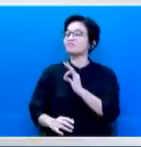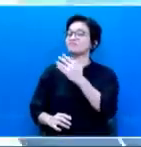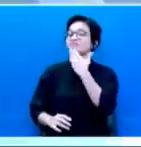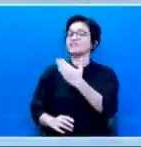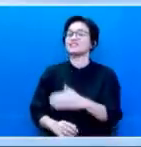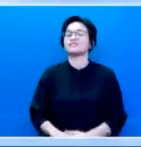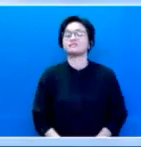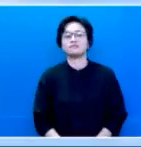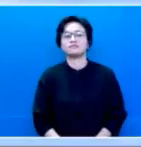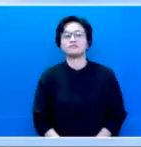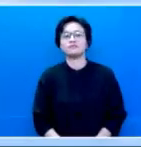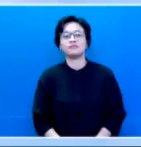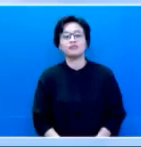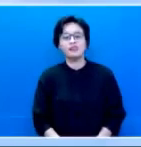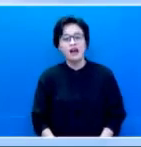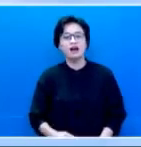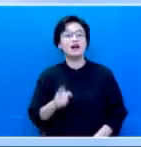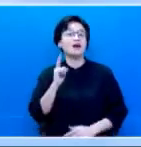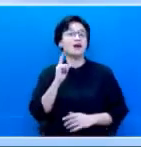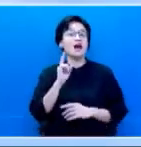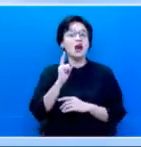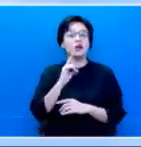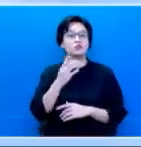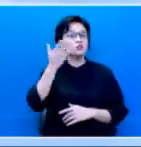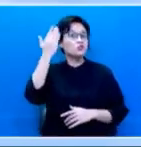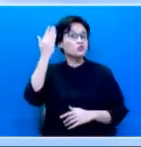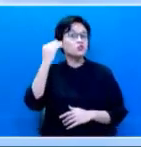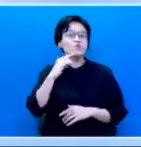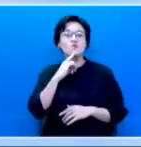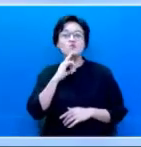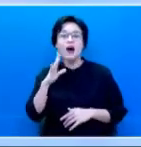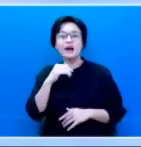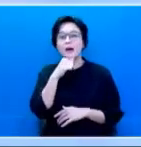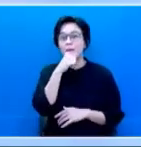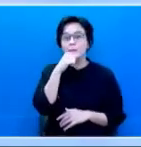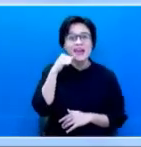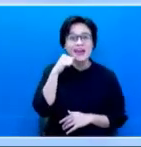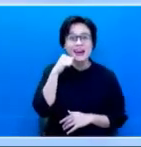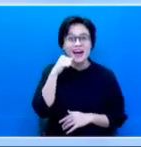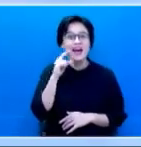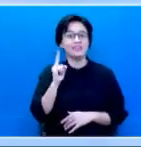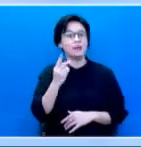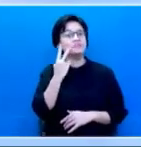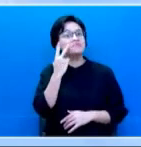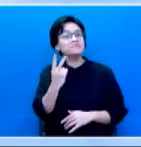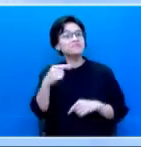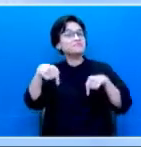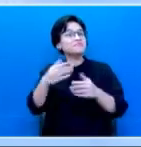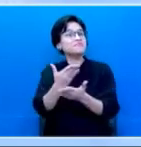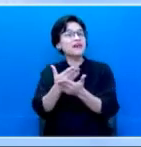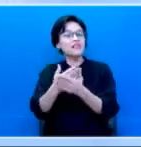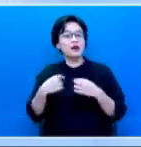kuningak kalau warnanya juga berubah semula merah kemudian secara nyata sudah berubah